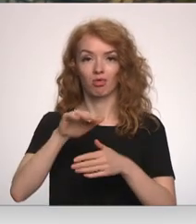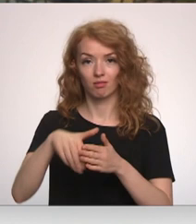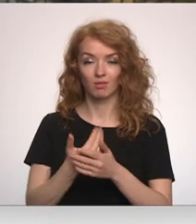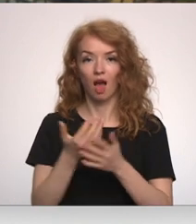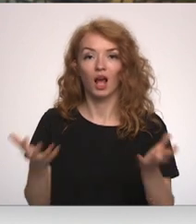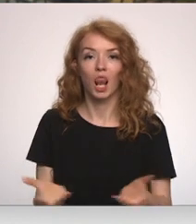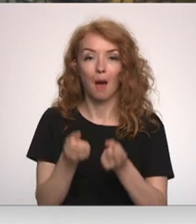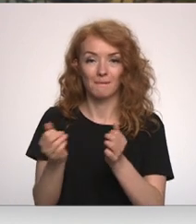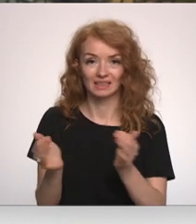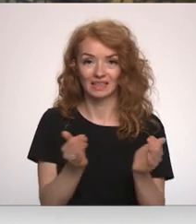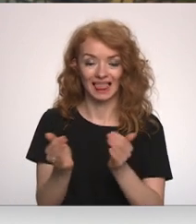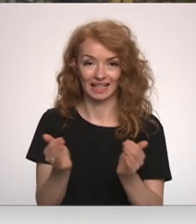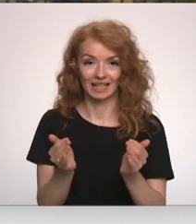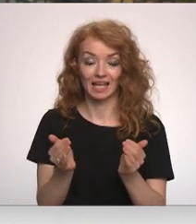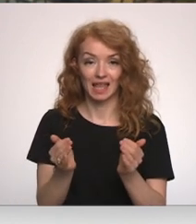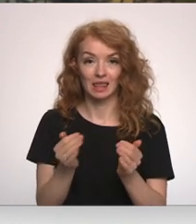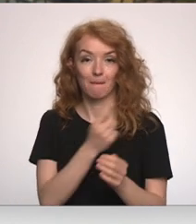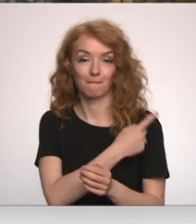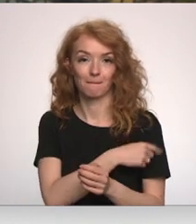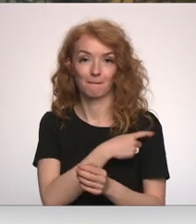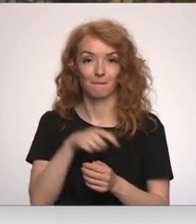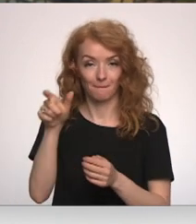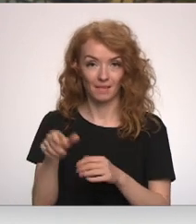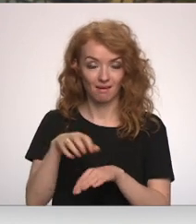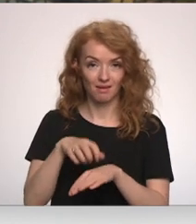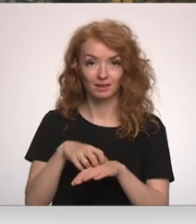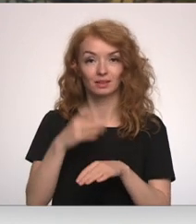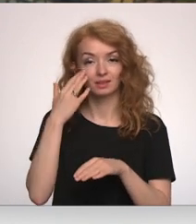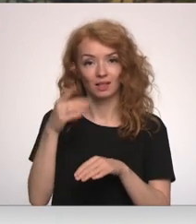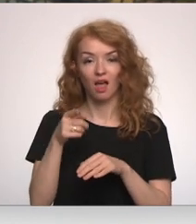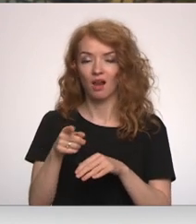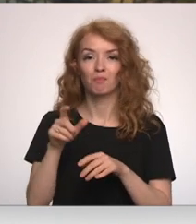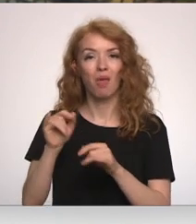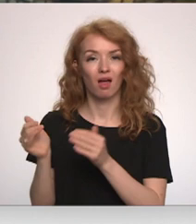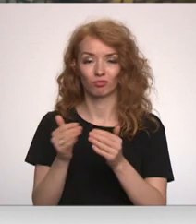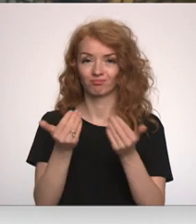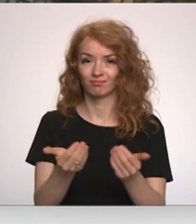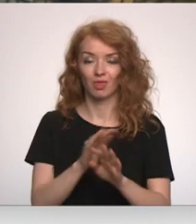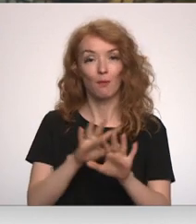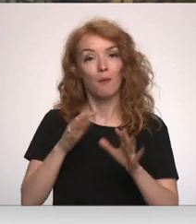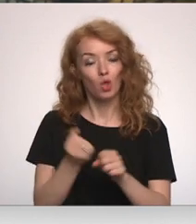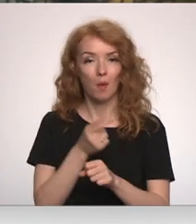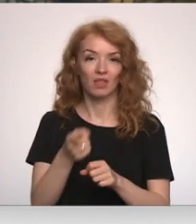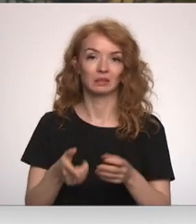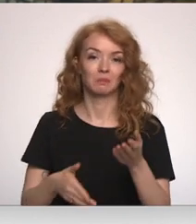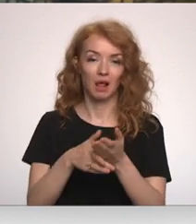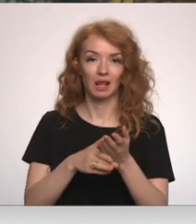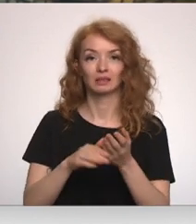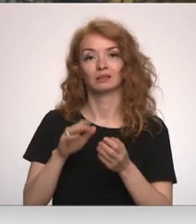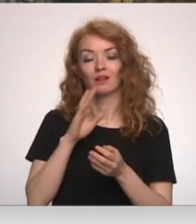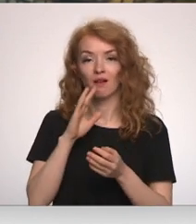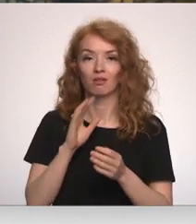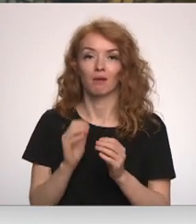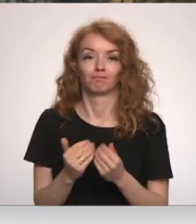glābēja Silīte. Slimnīcas medicīniskais personāls pauž cerību, ka Silīte paliks tukša. Taču tā ir iespēja sievietei atteikties no sava mazuļa drošā